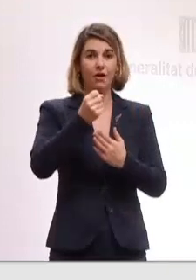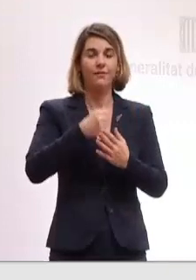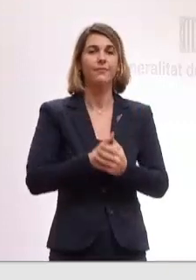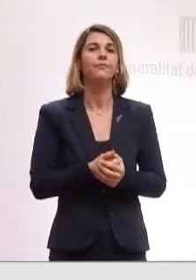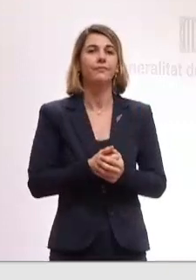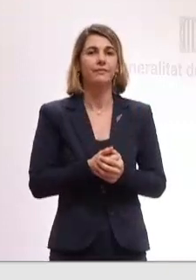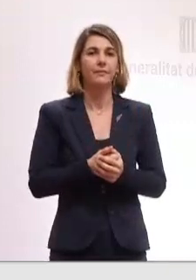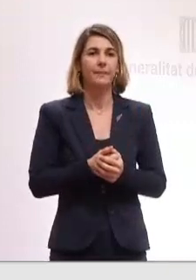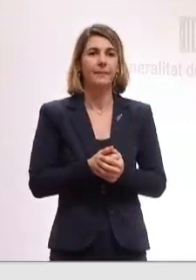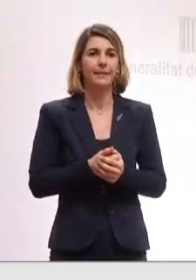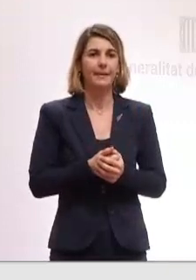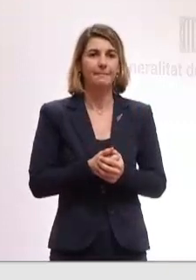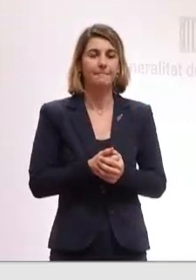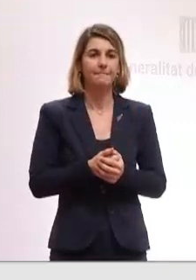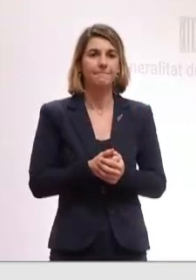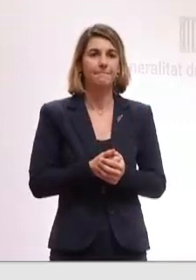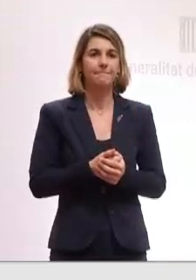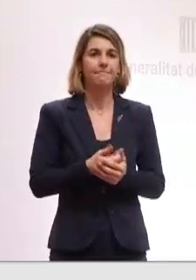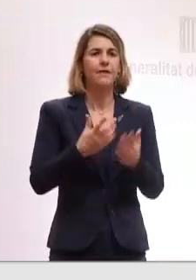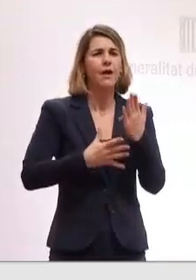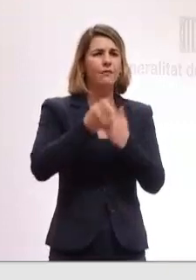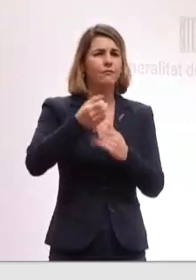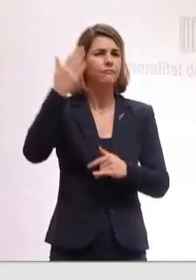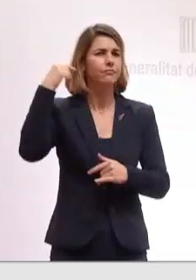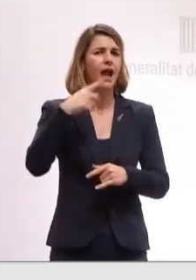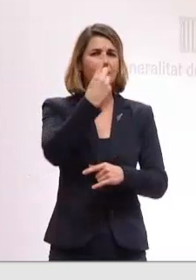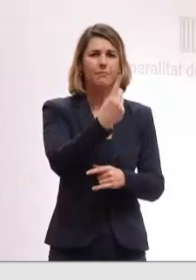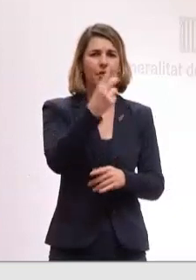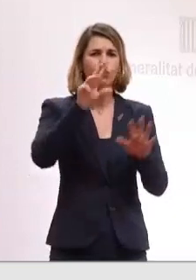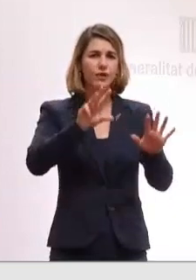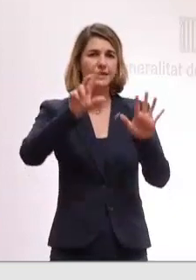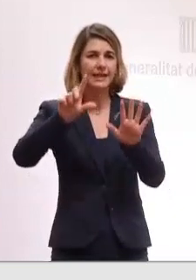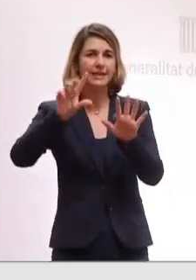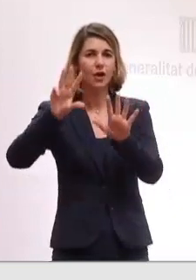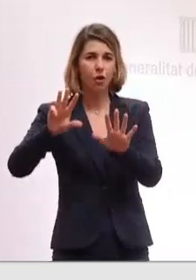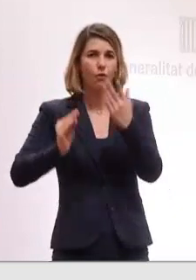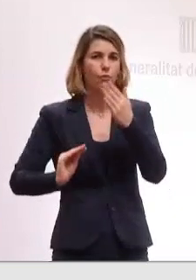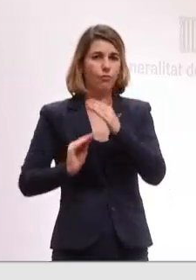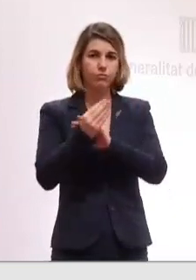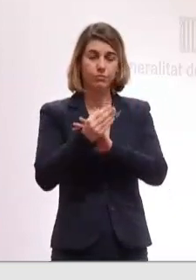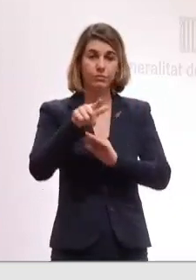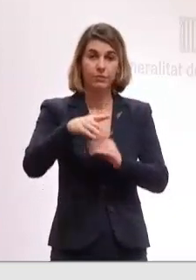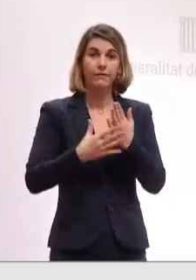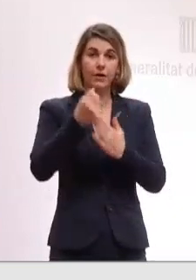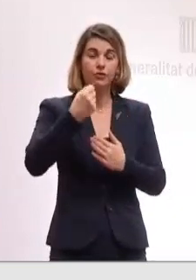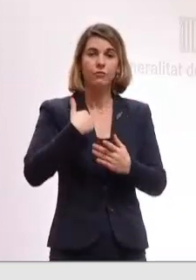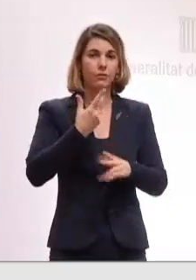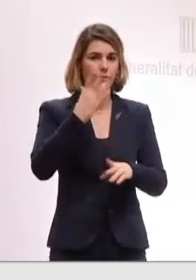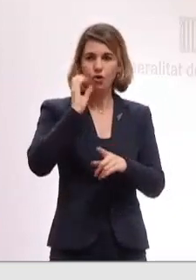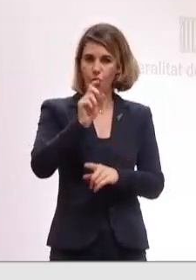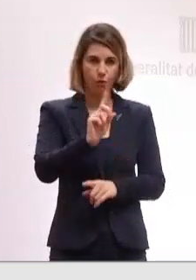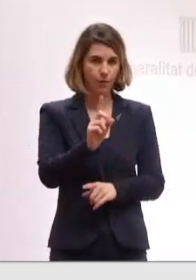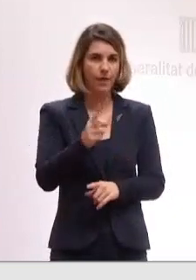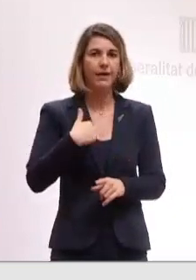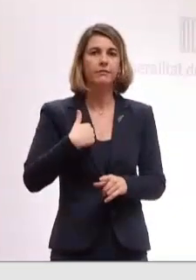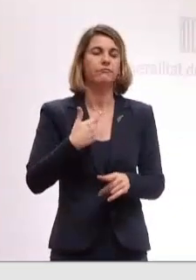Sordes de Catalunya, FESOCA. Fundada l'any 1979, la FESOCA és una organització no governamental